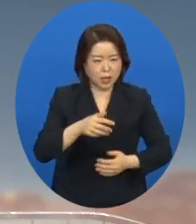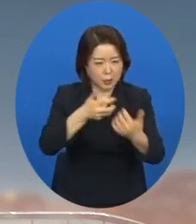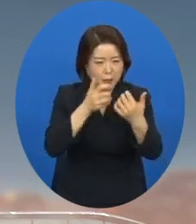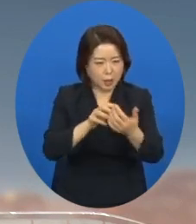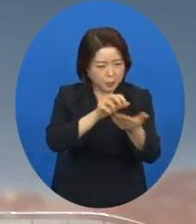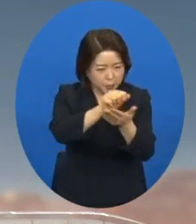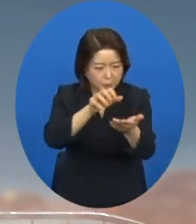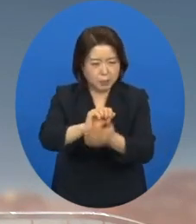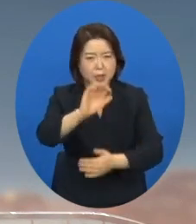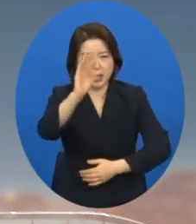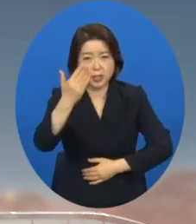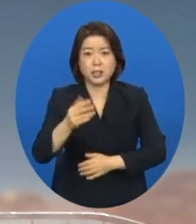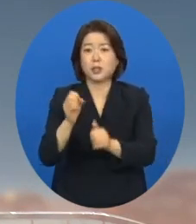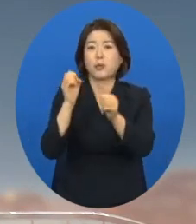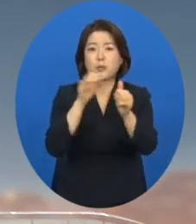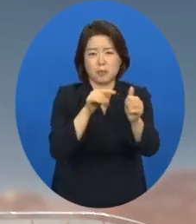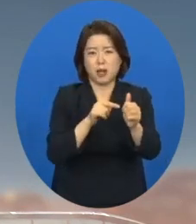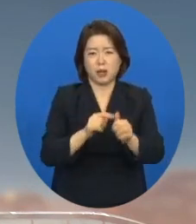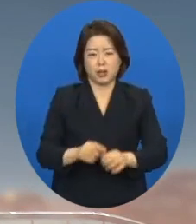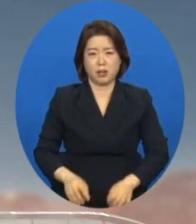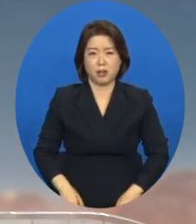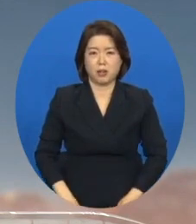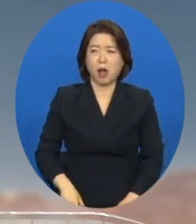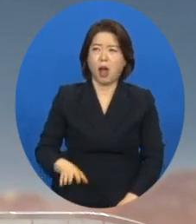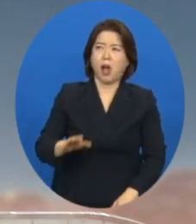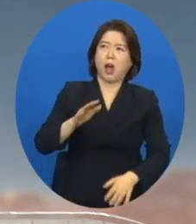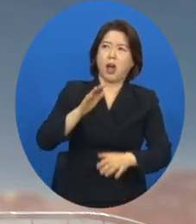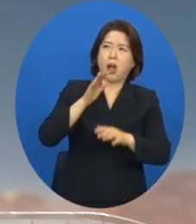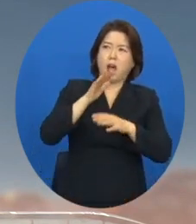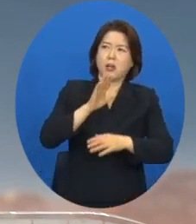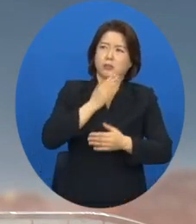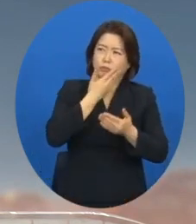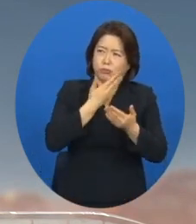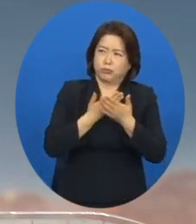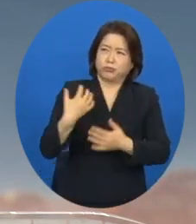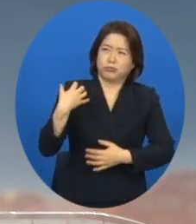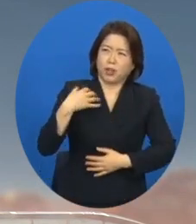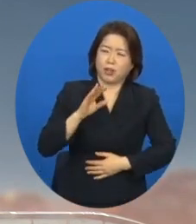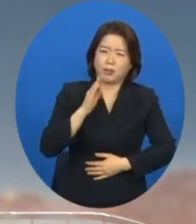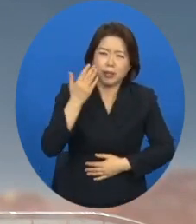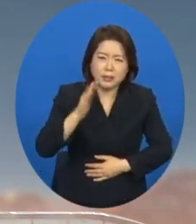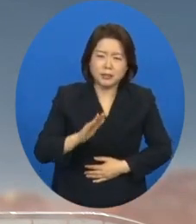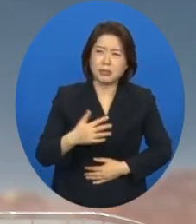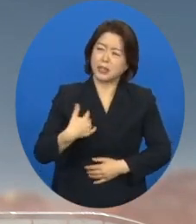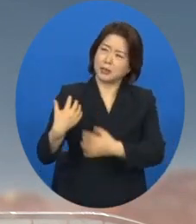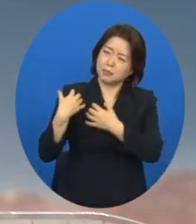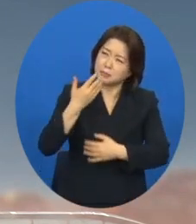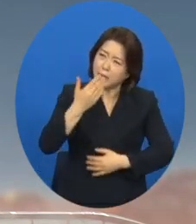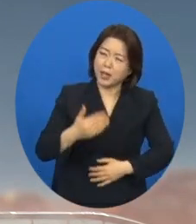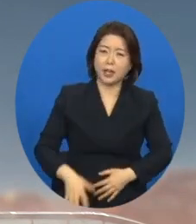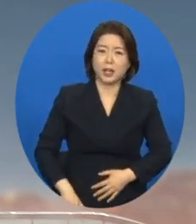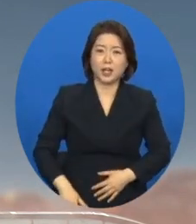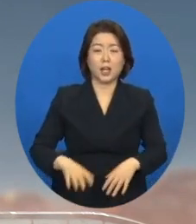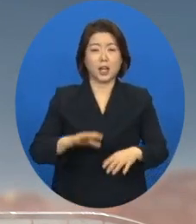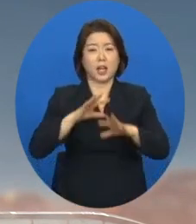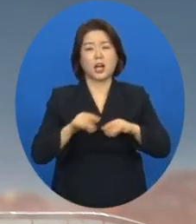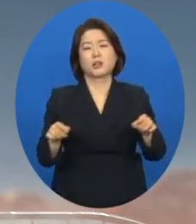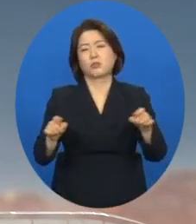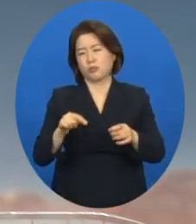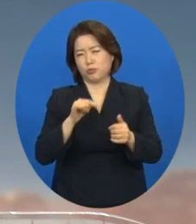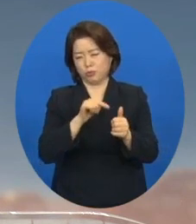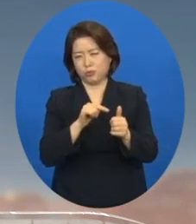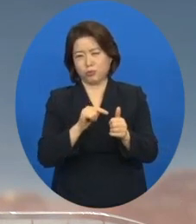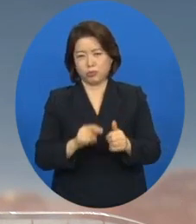그래서 여호수아가 이 너무나 중요한 사명이지만 과연 내가 이걸 감당할 수 있을까 두려워하고 있는